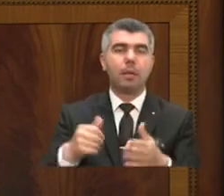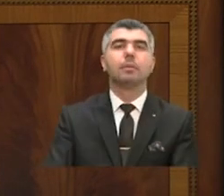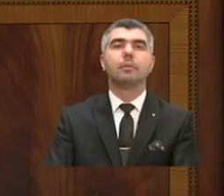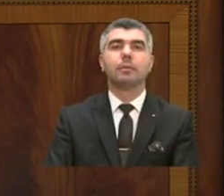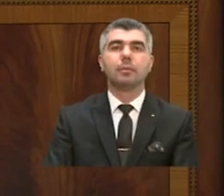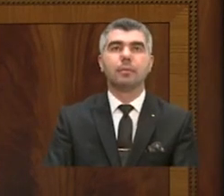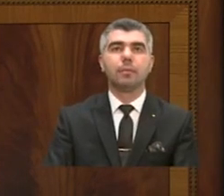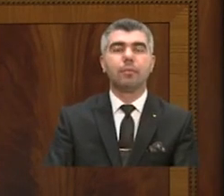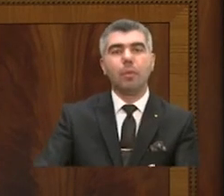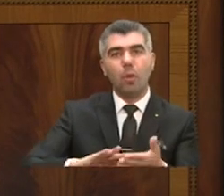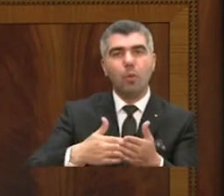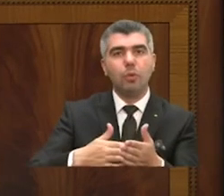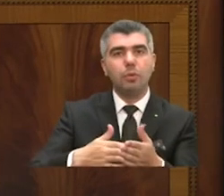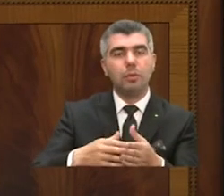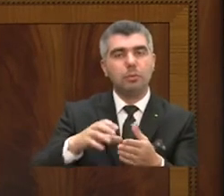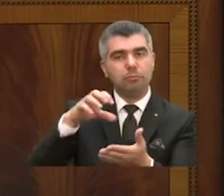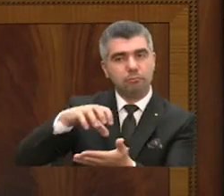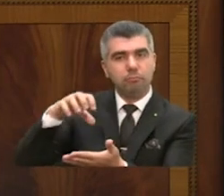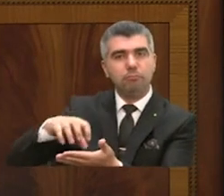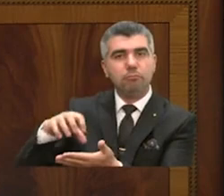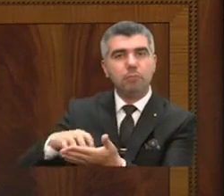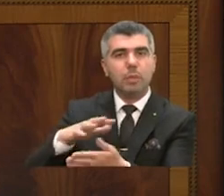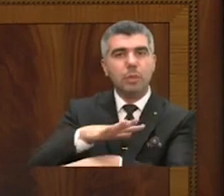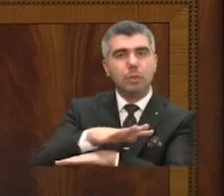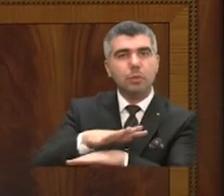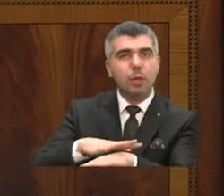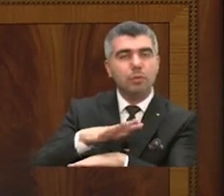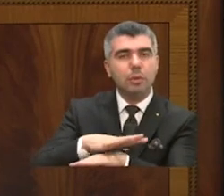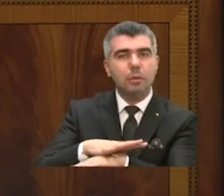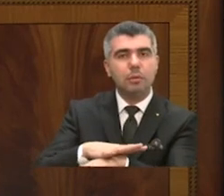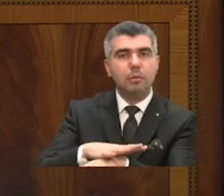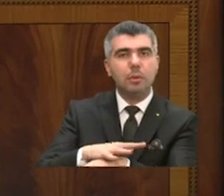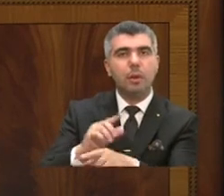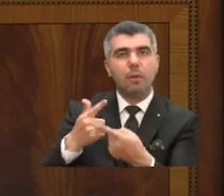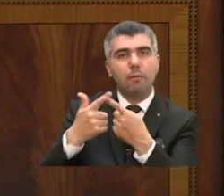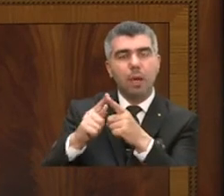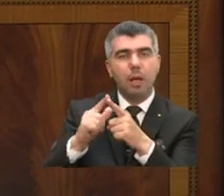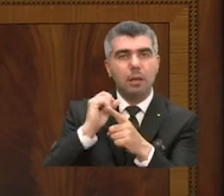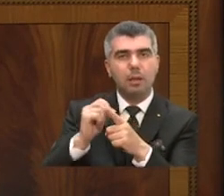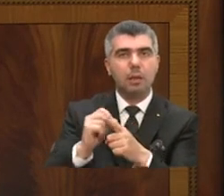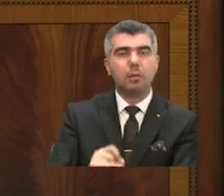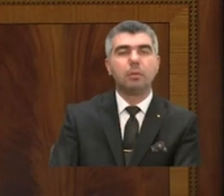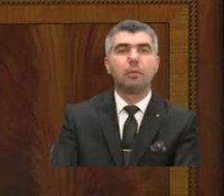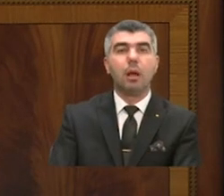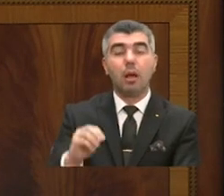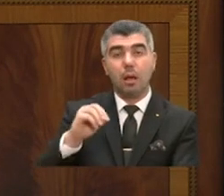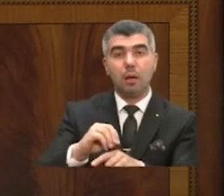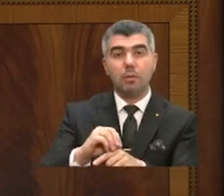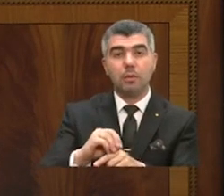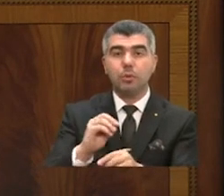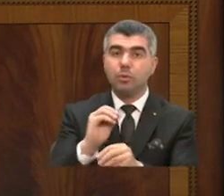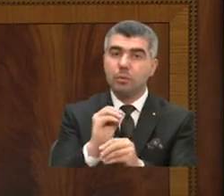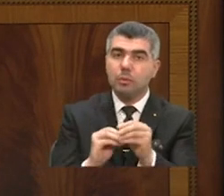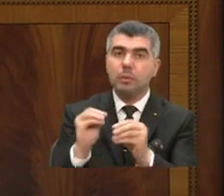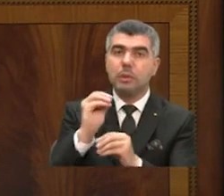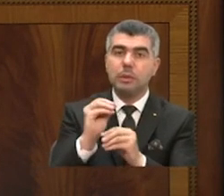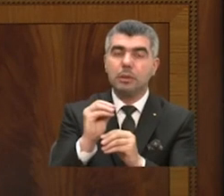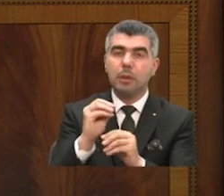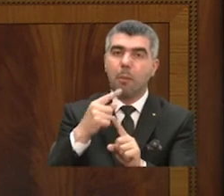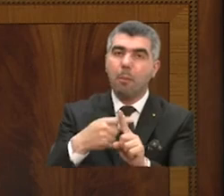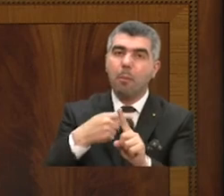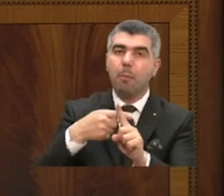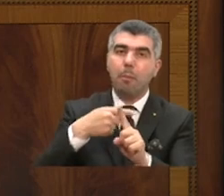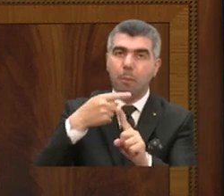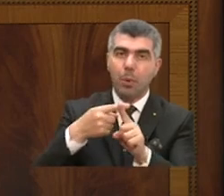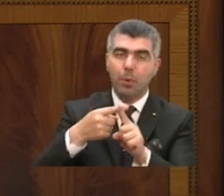قاطرة المجموعات الصحية الجهوية، كما يندرج ضمن أولوياتنا الرفع من مستوى أداء